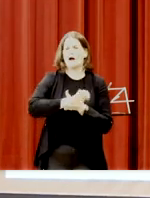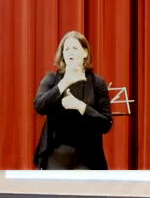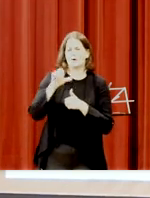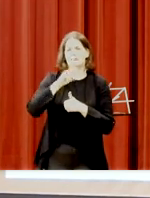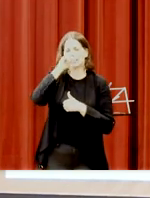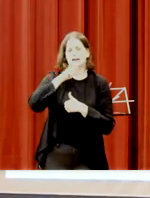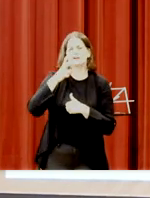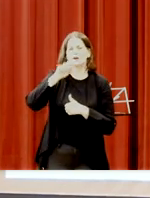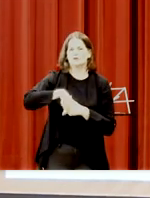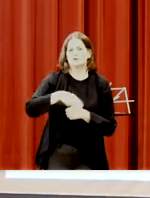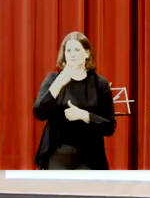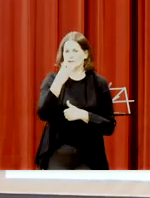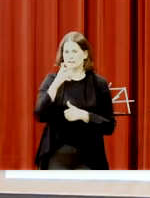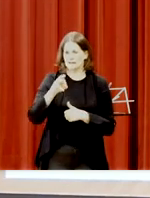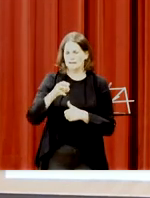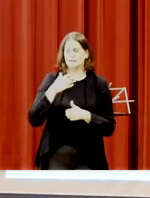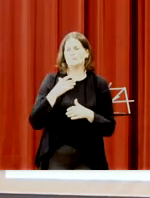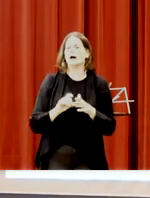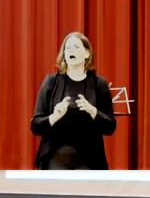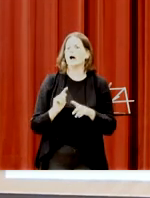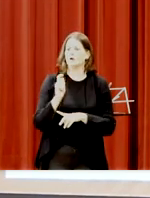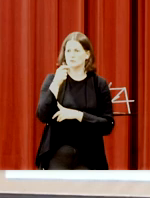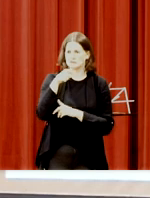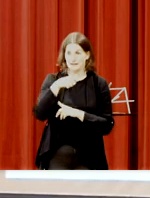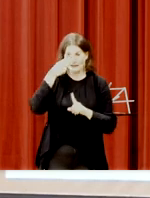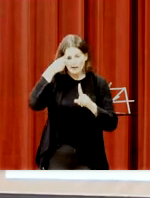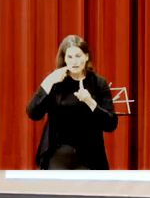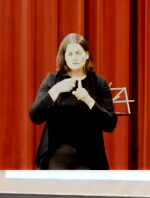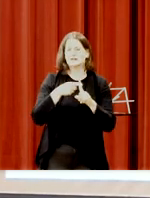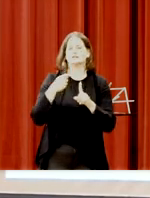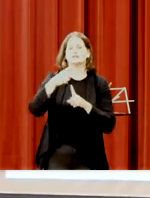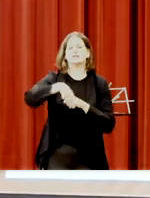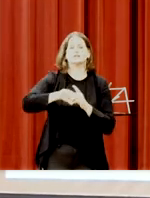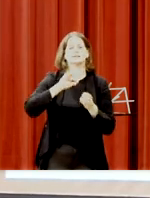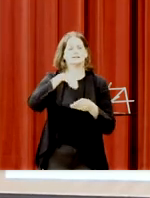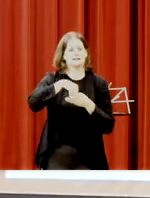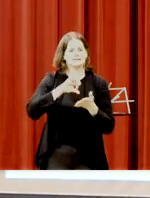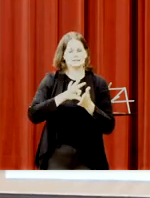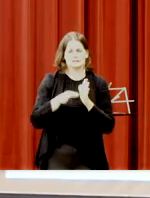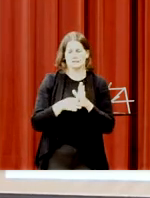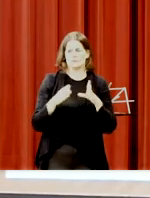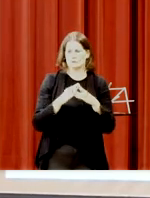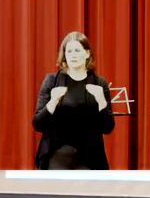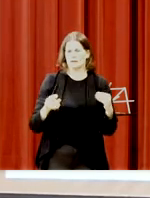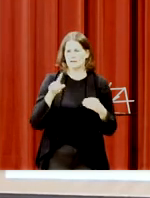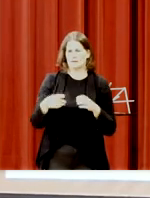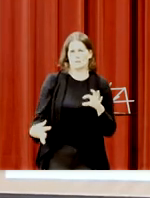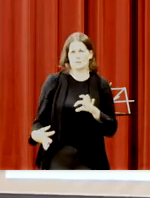aquesta part fonamental basat en l'excel·lència acadèmica per transformar la